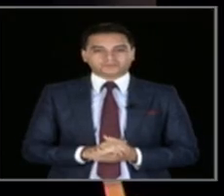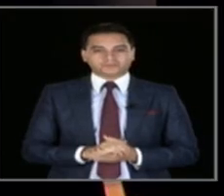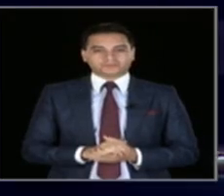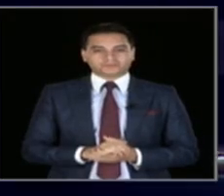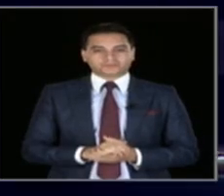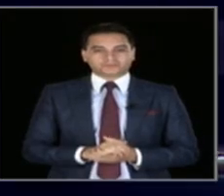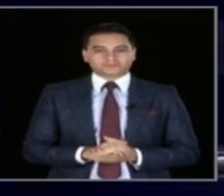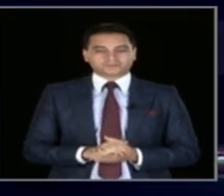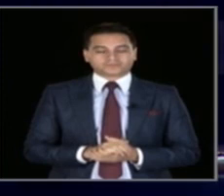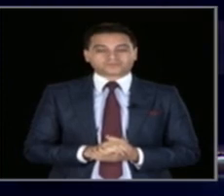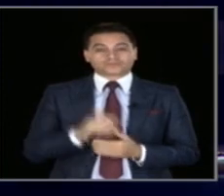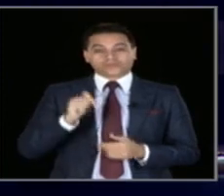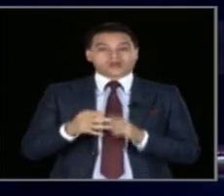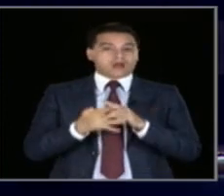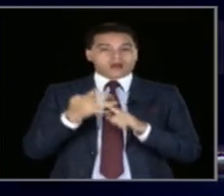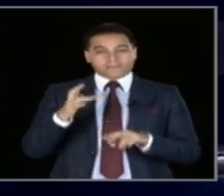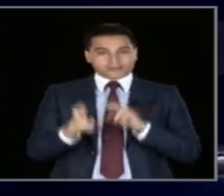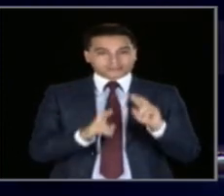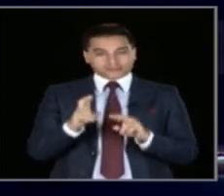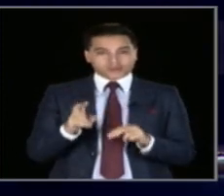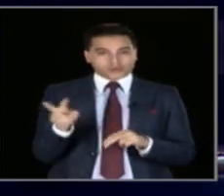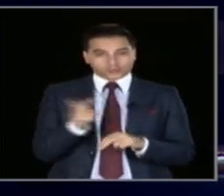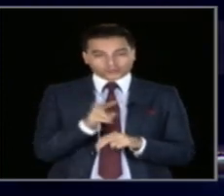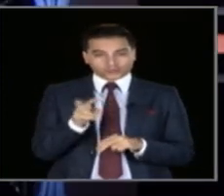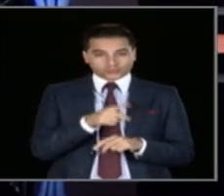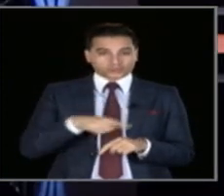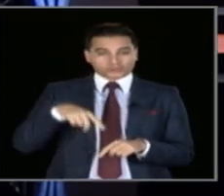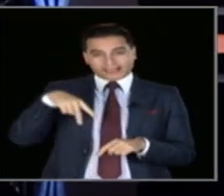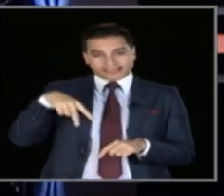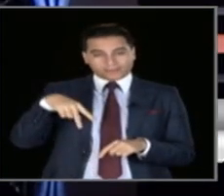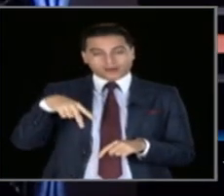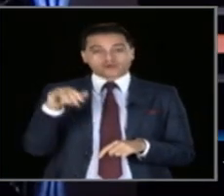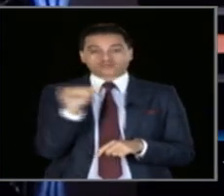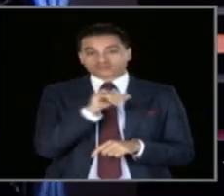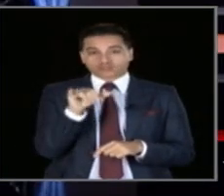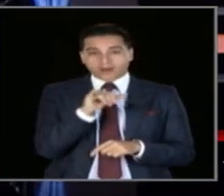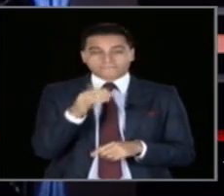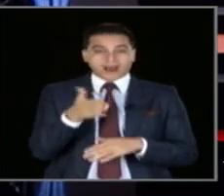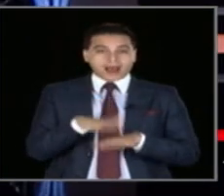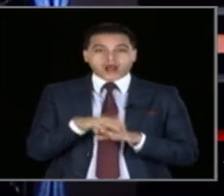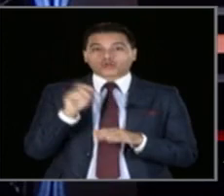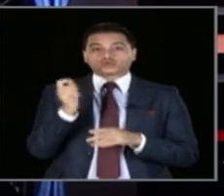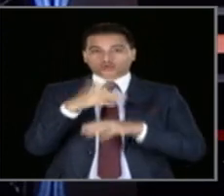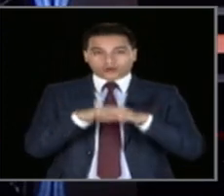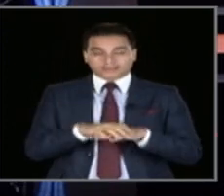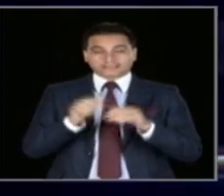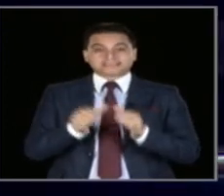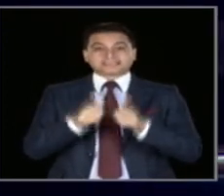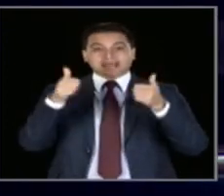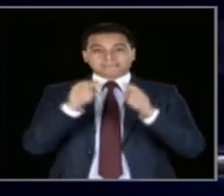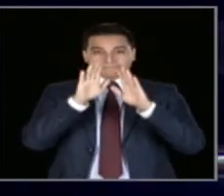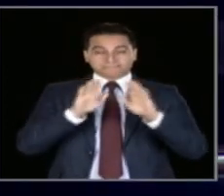وكرولوس. عندنا أربع أسئلة ليكم أنتوا الثمانية، تعتمد على السرعة. سينما